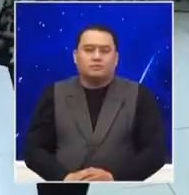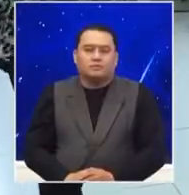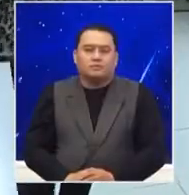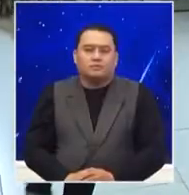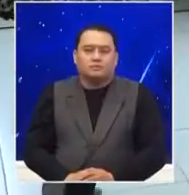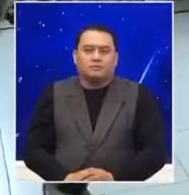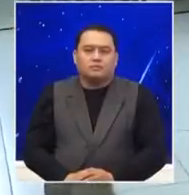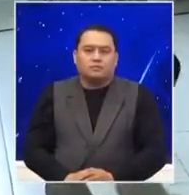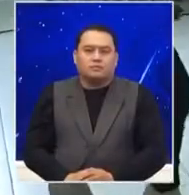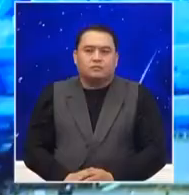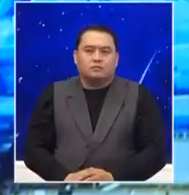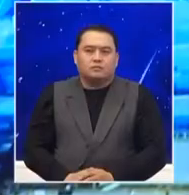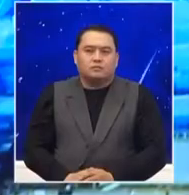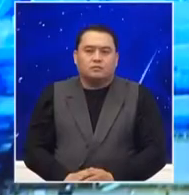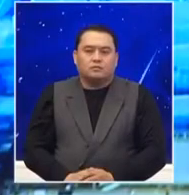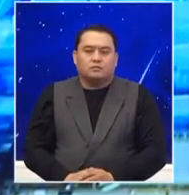телеканал ЖТСУ.